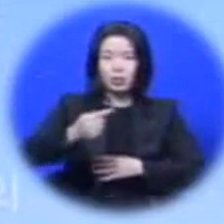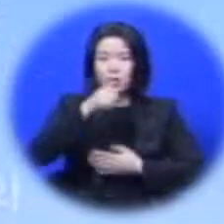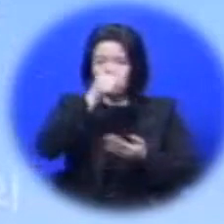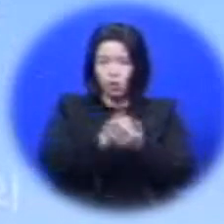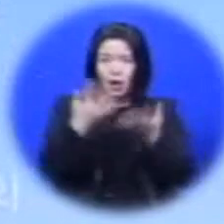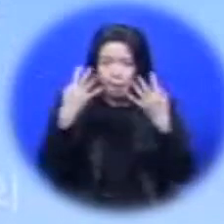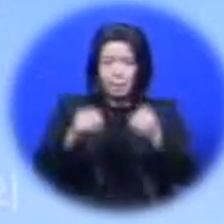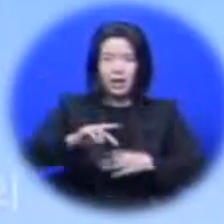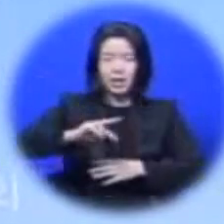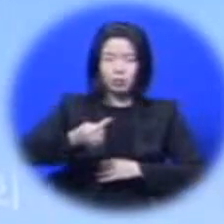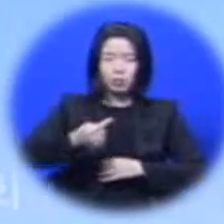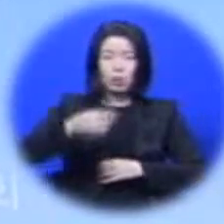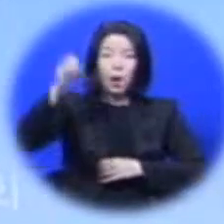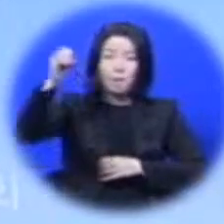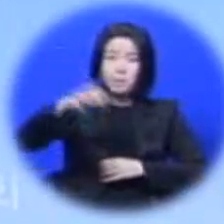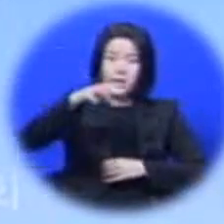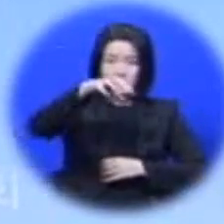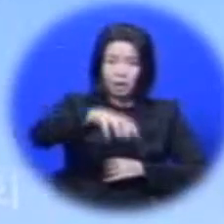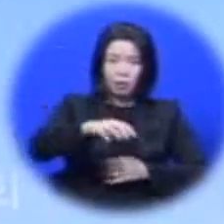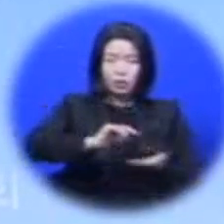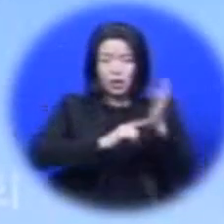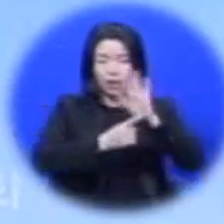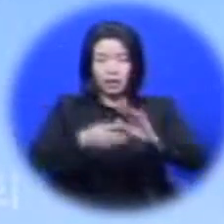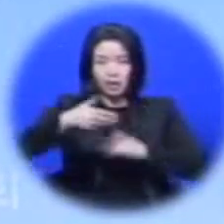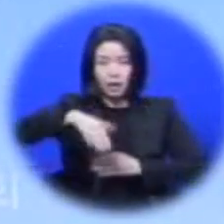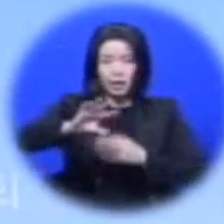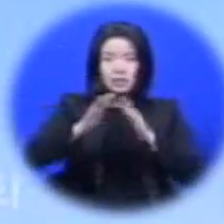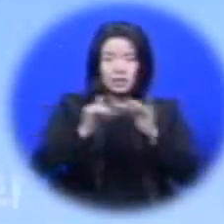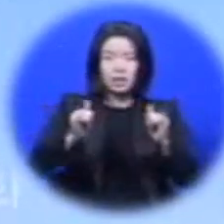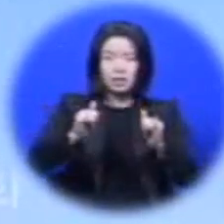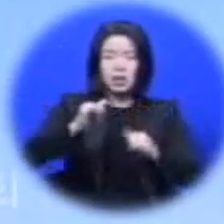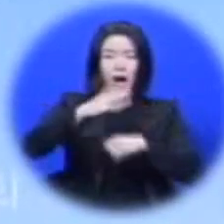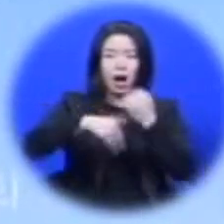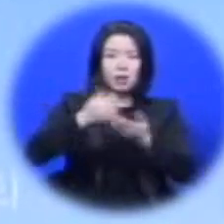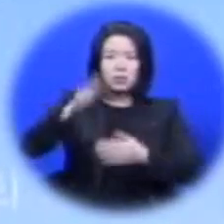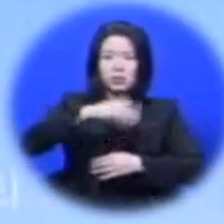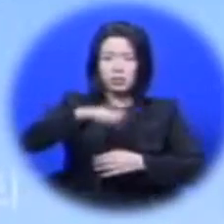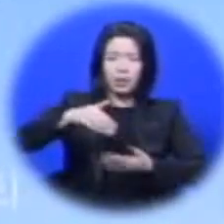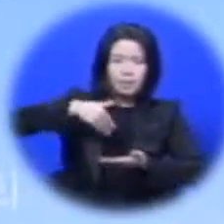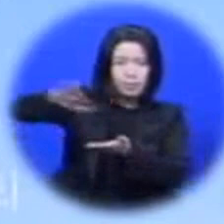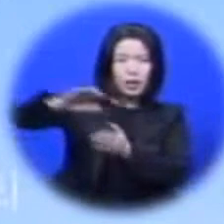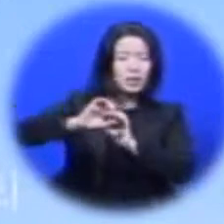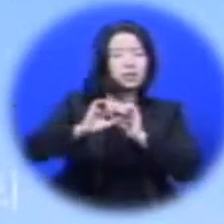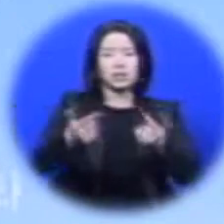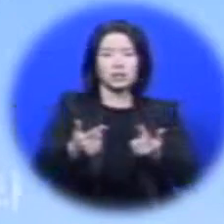많아도 빛 가운데 나온 사람을 하나님이 절대로 내치지 않습니다.